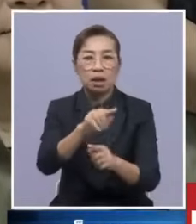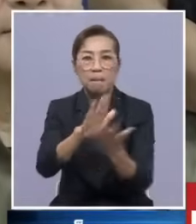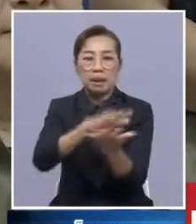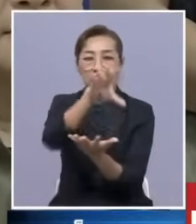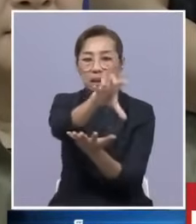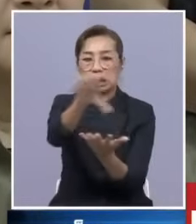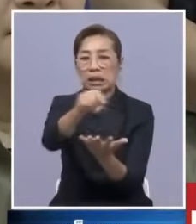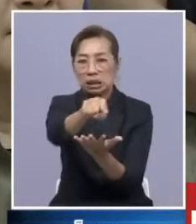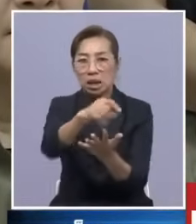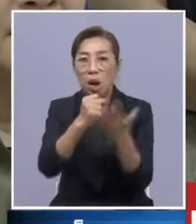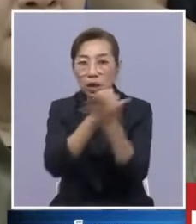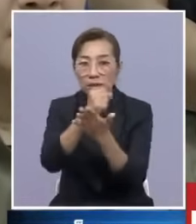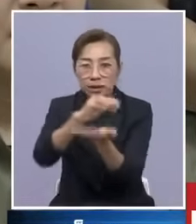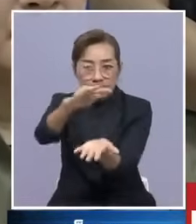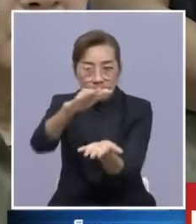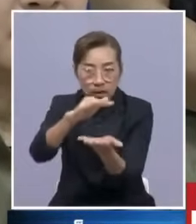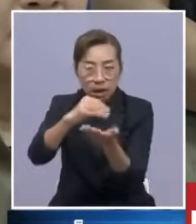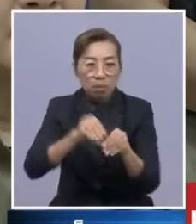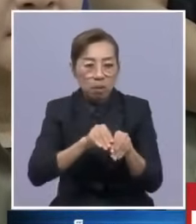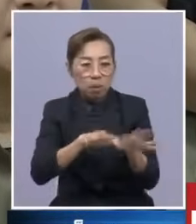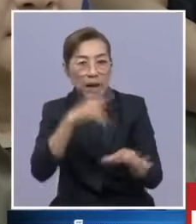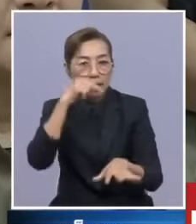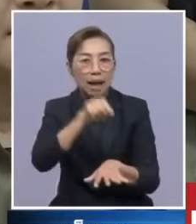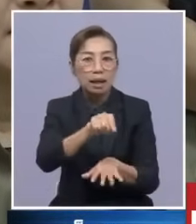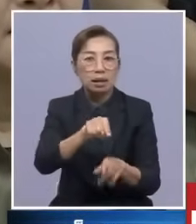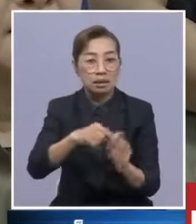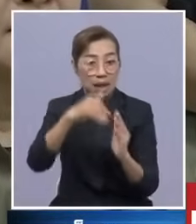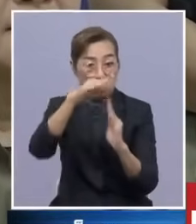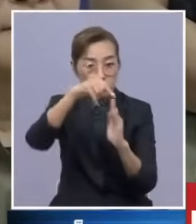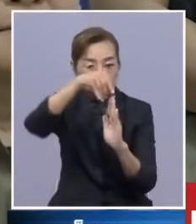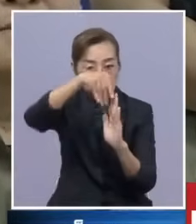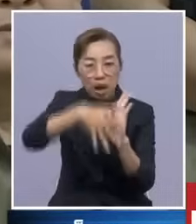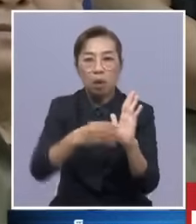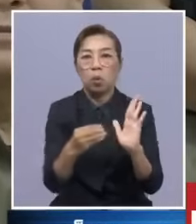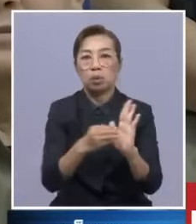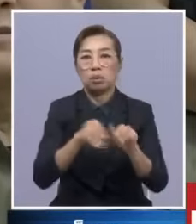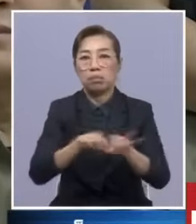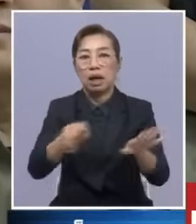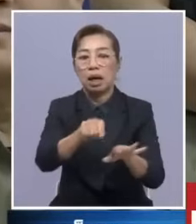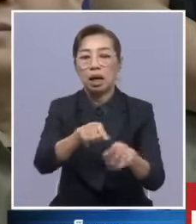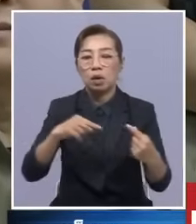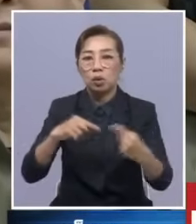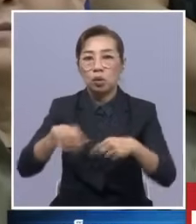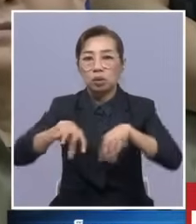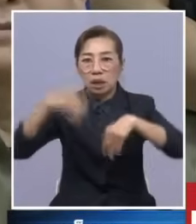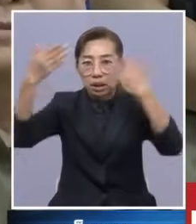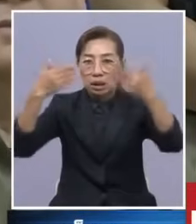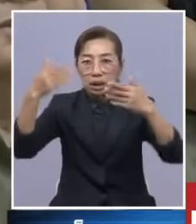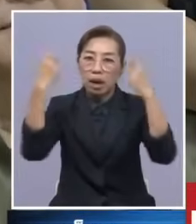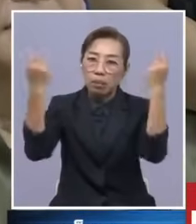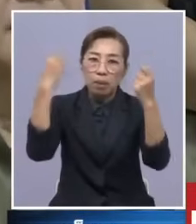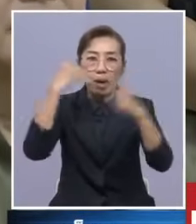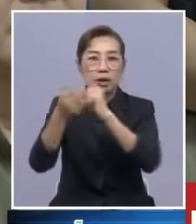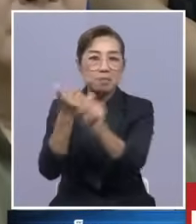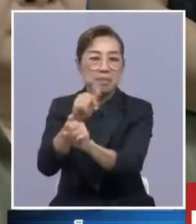านเข้ามากระจายในบ้านเราโดยเฉพาะพื้นที่ชั้นในอย่างกรุงเทพมหานครและปริมณฑลในช่วงที่มีการจัดเทศกาลรื่นเริงในช่ว